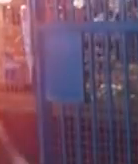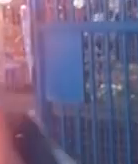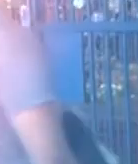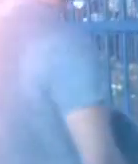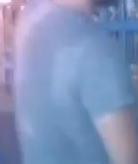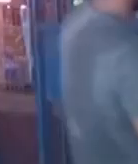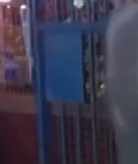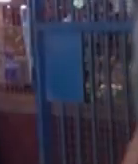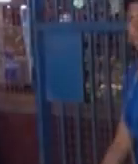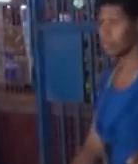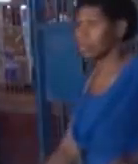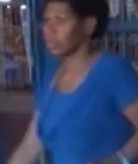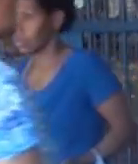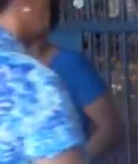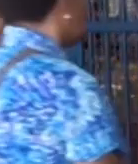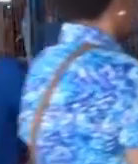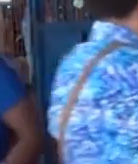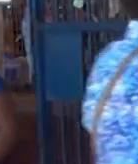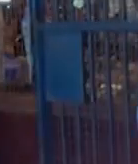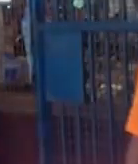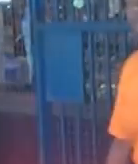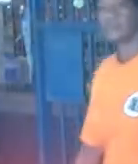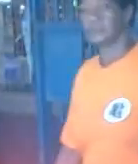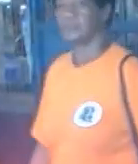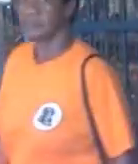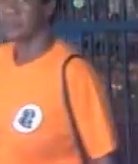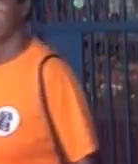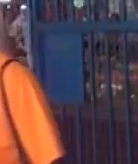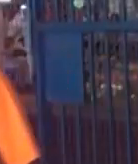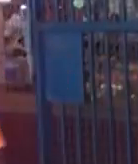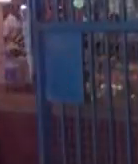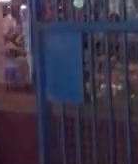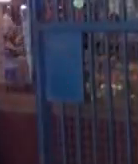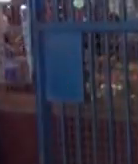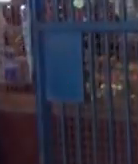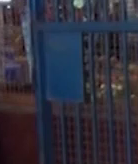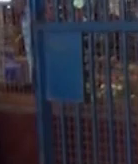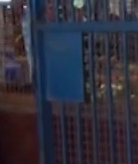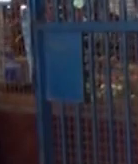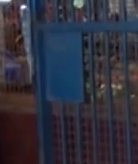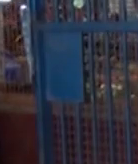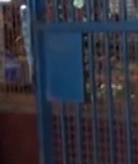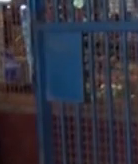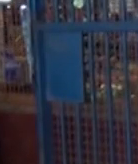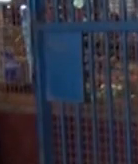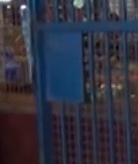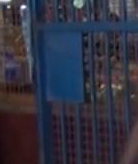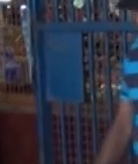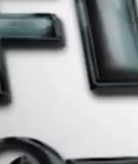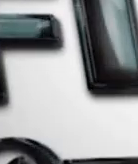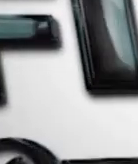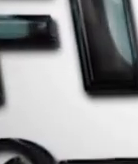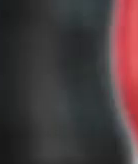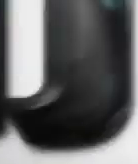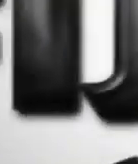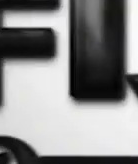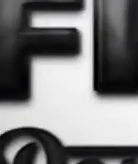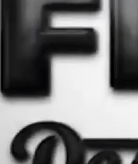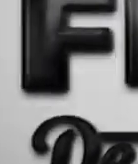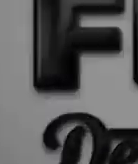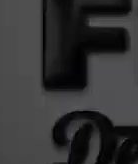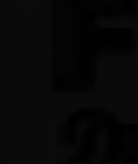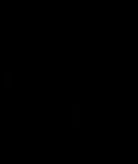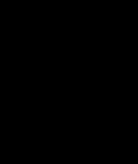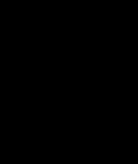कुमार स्वामी नायक गोंगो लुगु लटोका रेडियो फीजी 2 में पुराना गाना लगे हमें बहुत अच्छा लगे। रेडियो फीजी